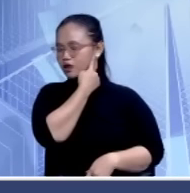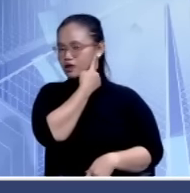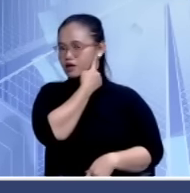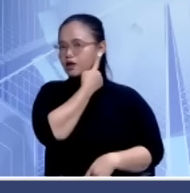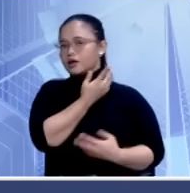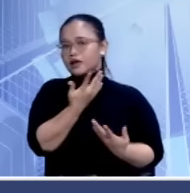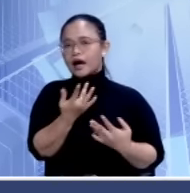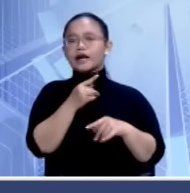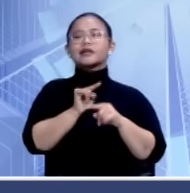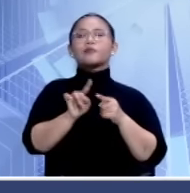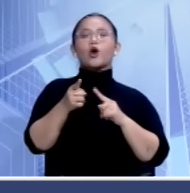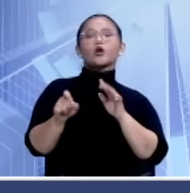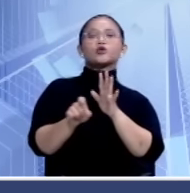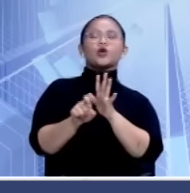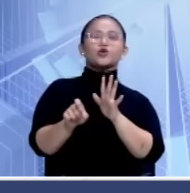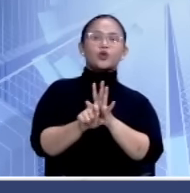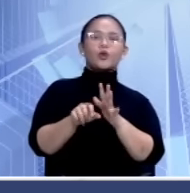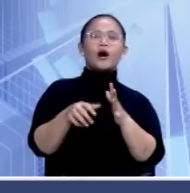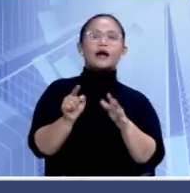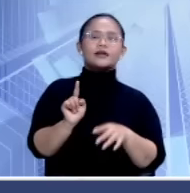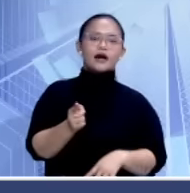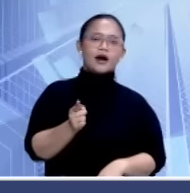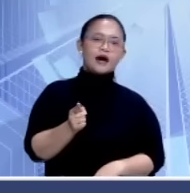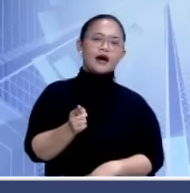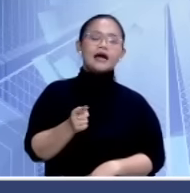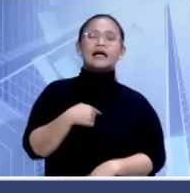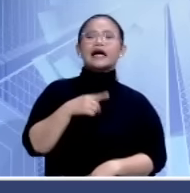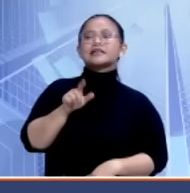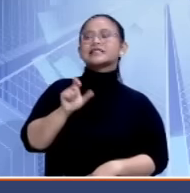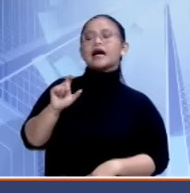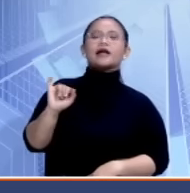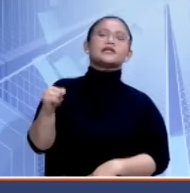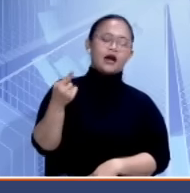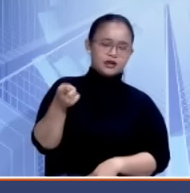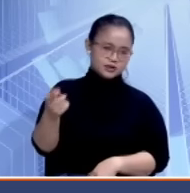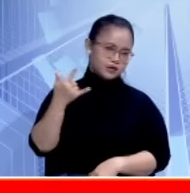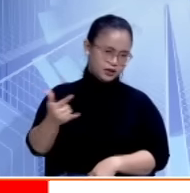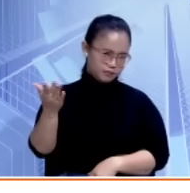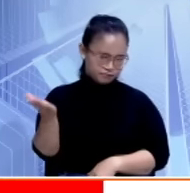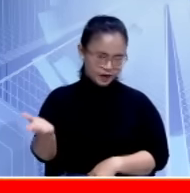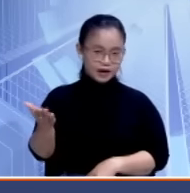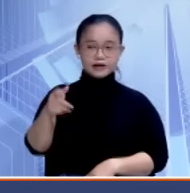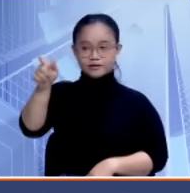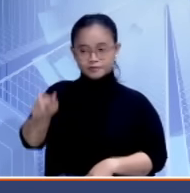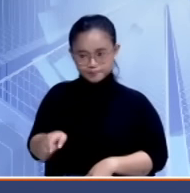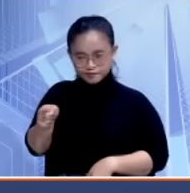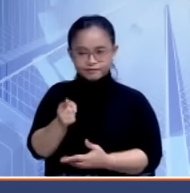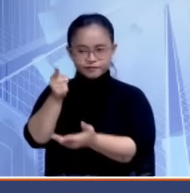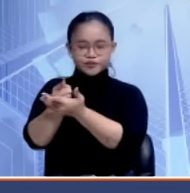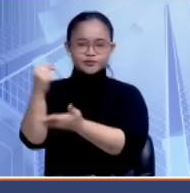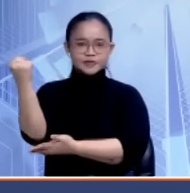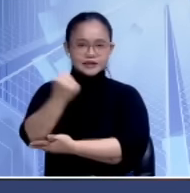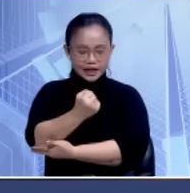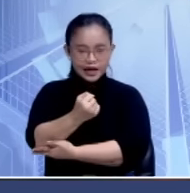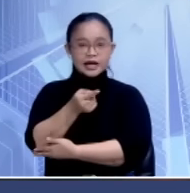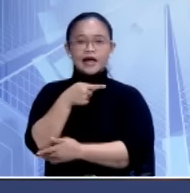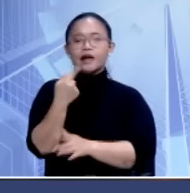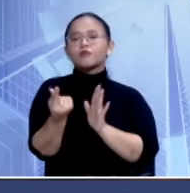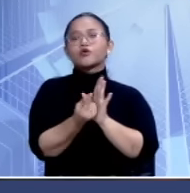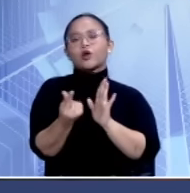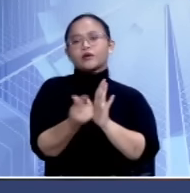kalau juga lagi terganggu juga kayak gitu, tapi kan enggak, caranya salah gitu. Fadli kini jadi tersangka dan dijerat pasal undang-undang